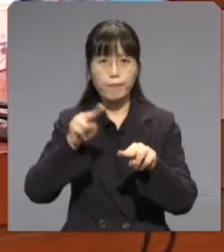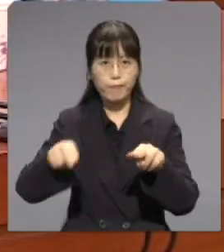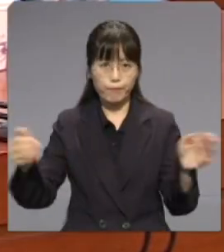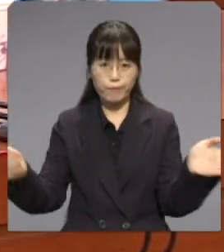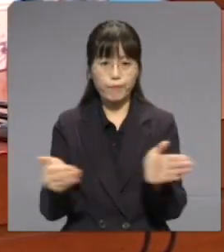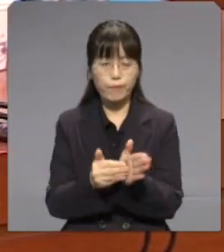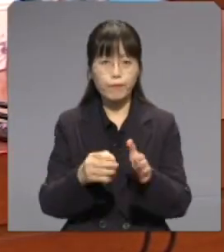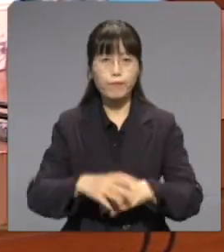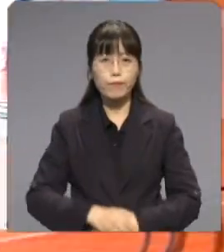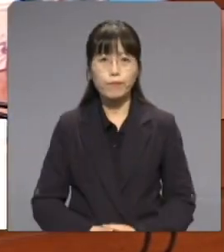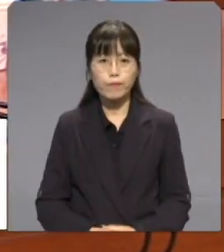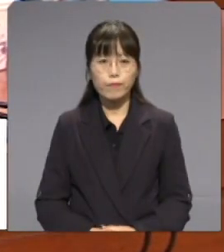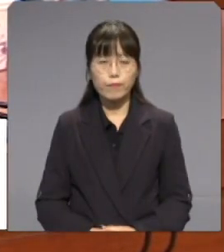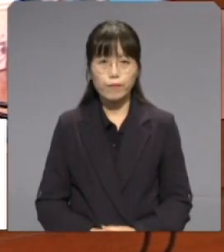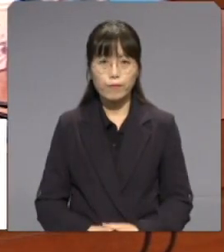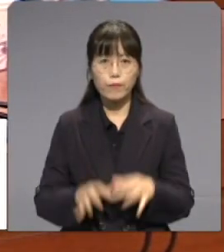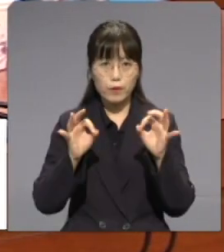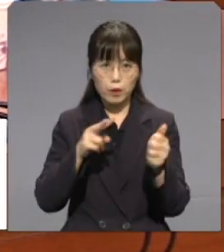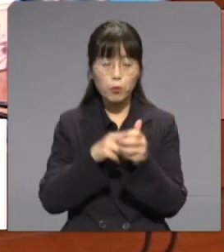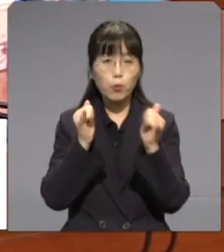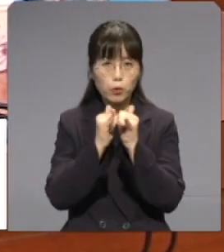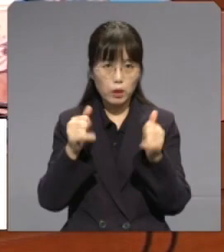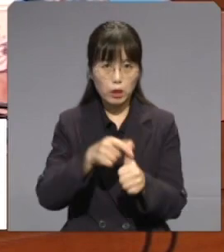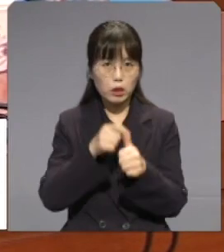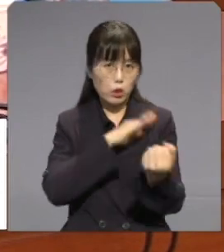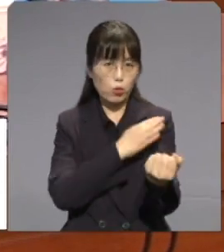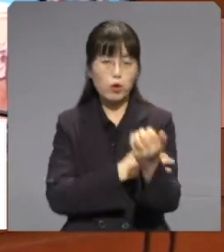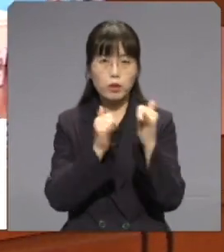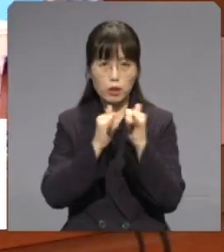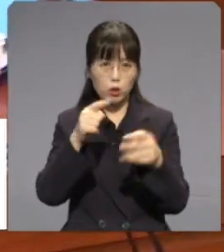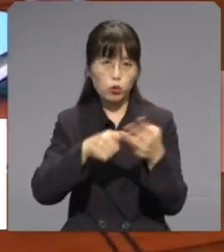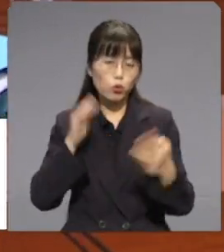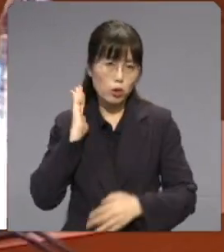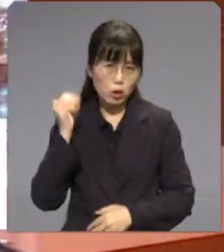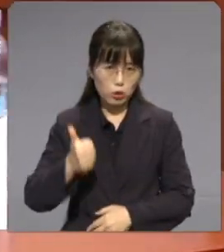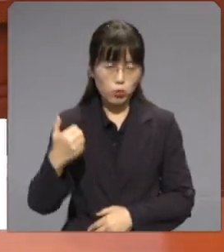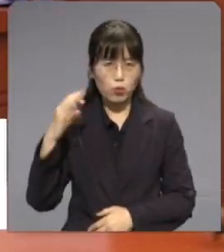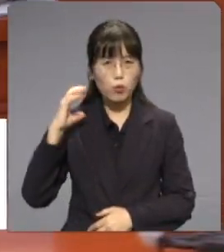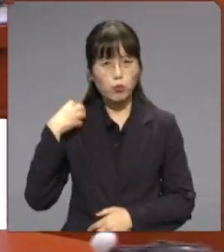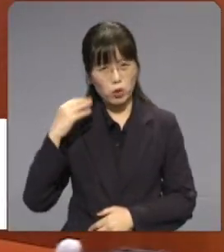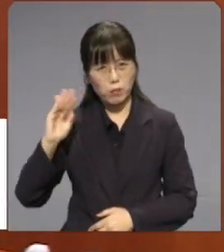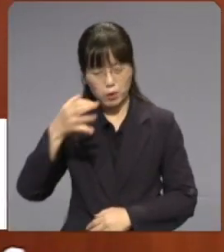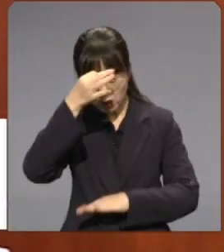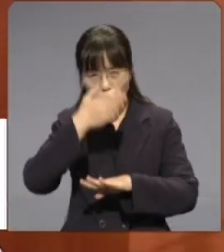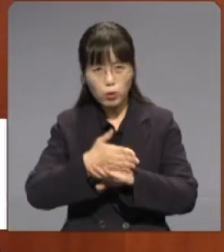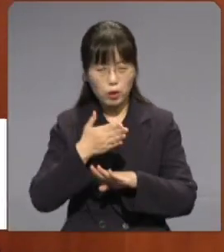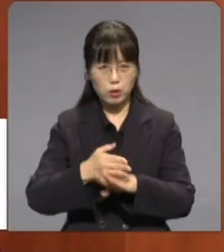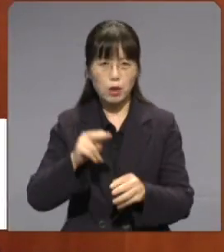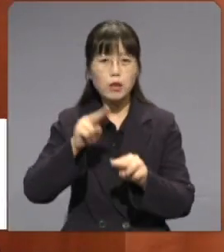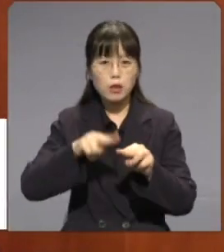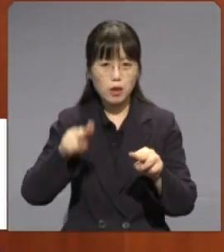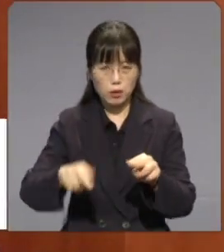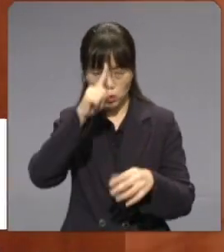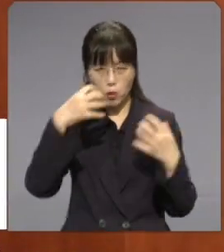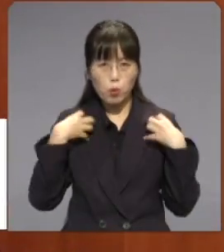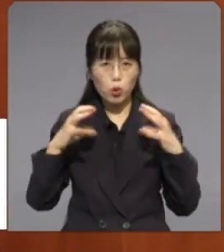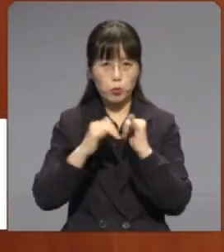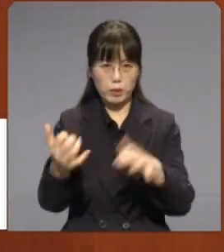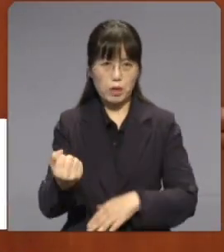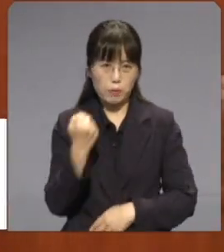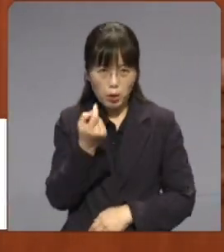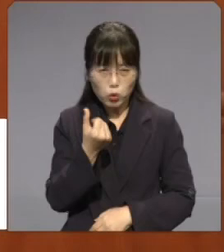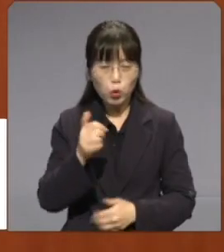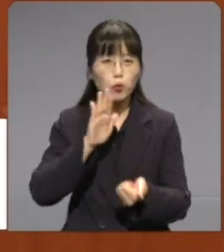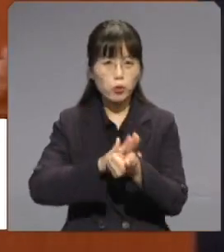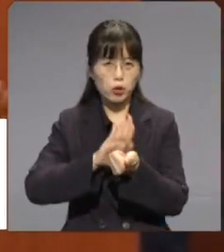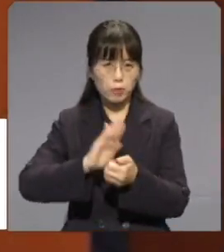사퇴했습니다. 김 후보자는 인사권자인 윤석열 대통령께 누가 돼 죄송하다며 사퇴가 정부와 국민의힘에